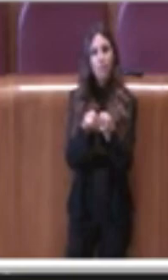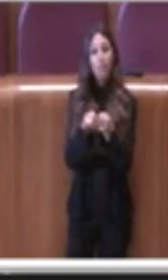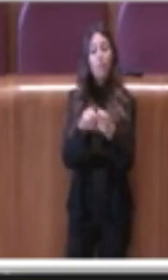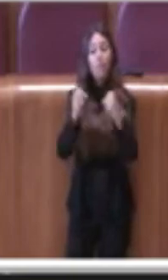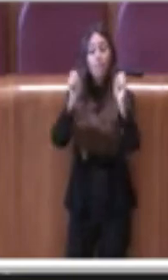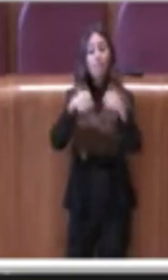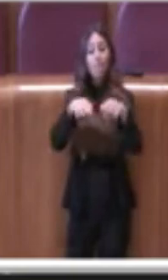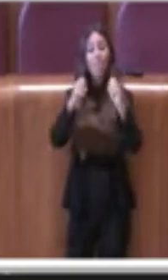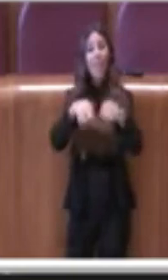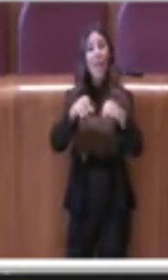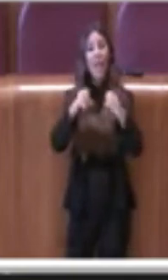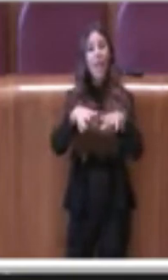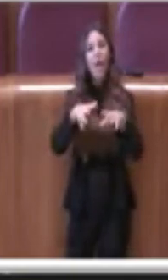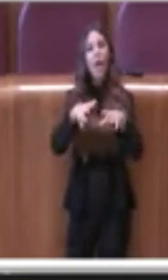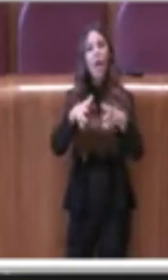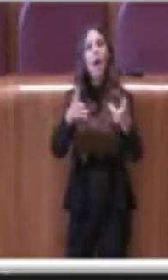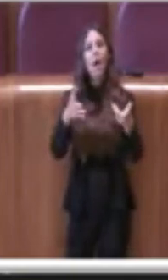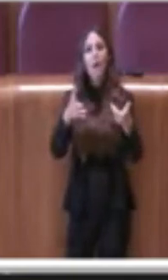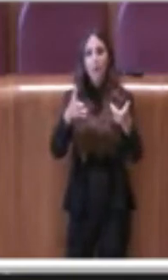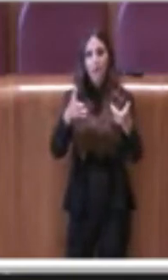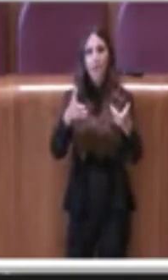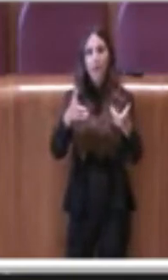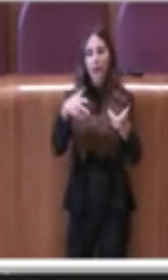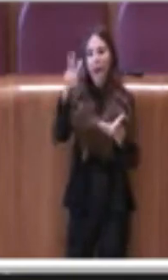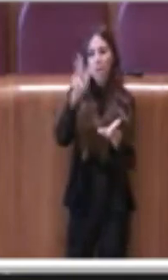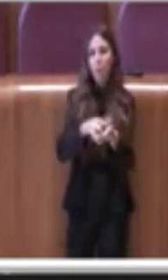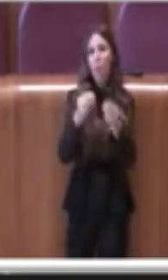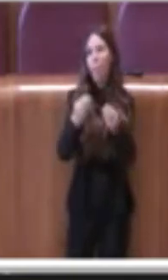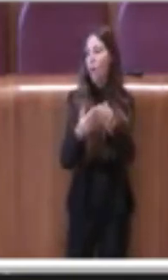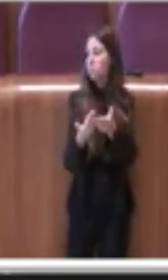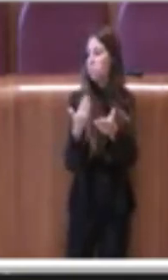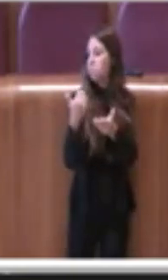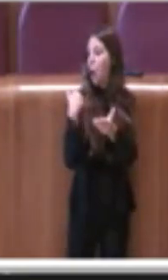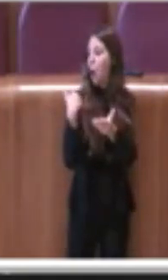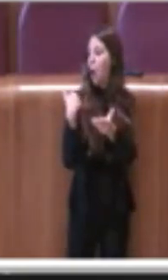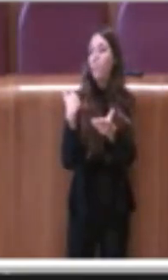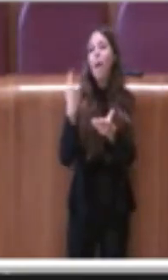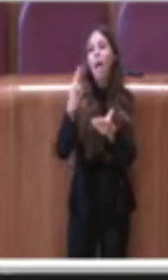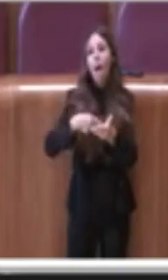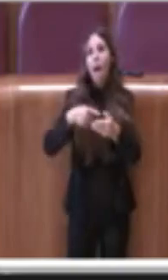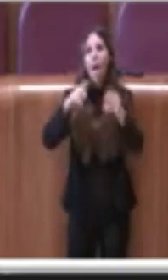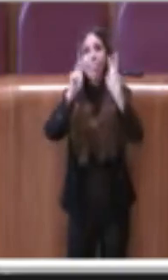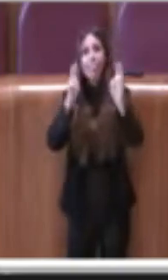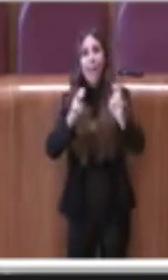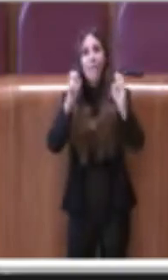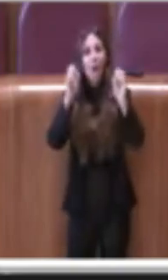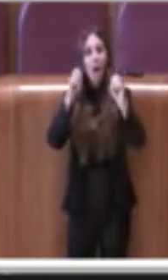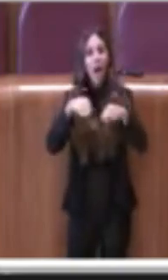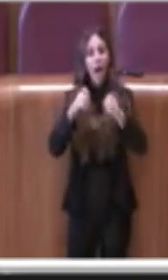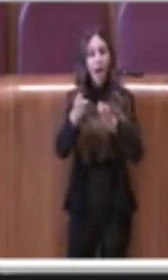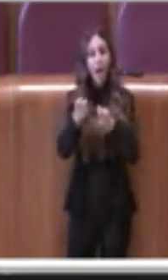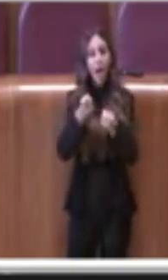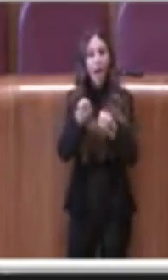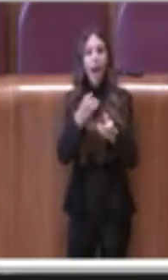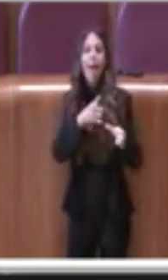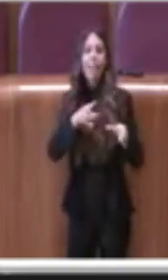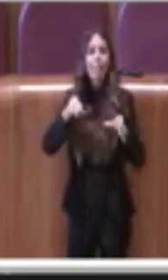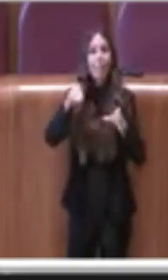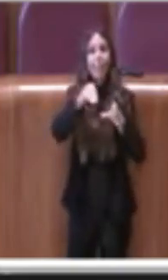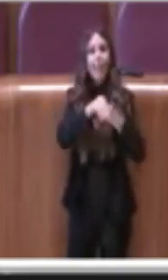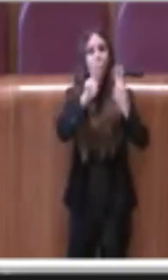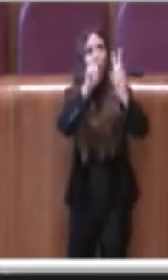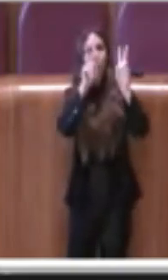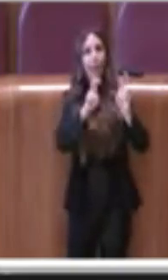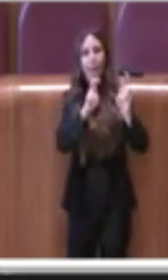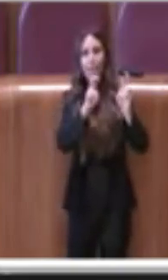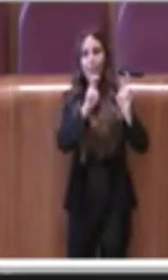dei rifiuti approvato poco tempo fa, e anche questo si inserisce nel tema dei cambiamenti climatici.